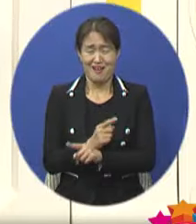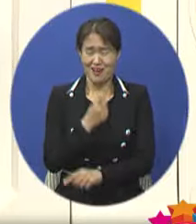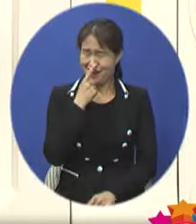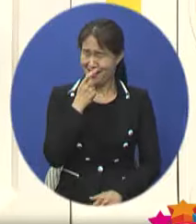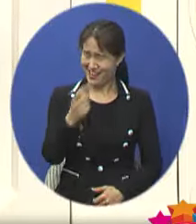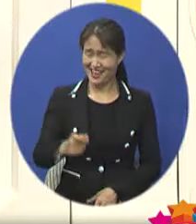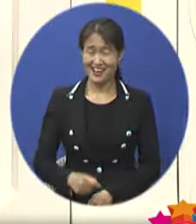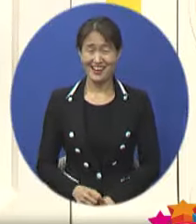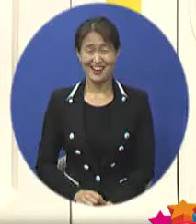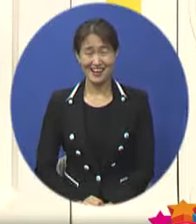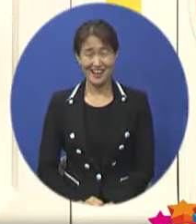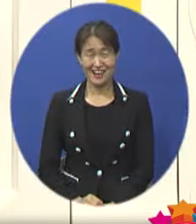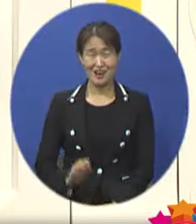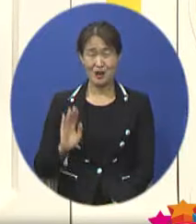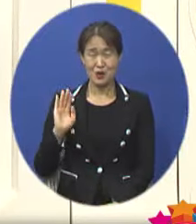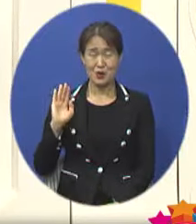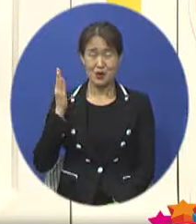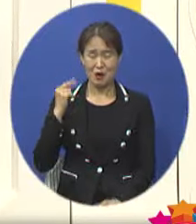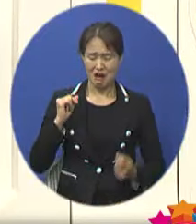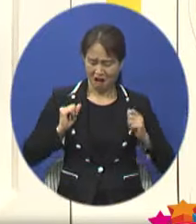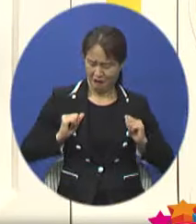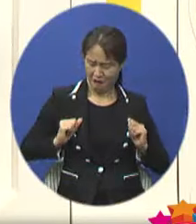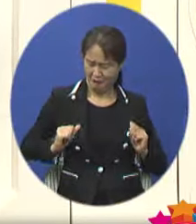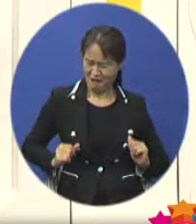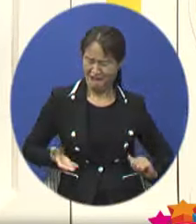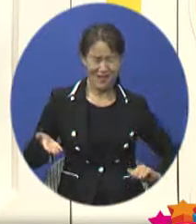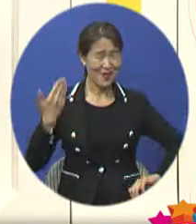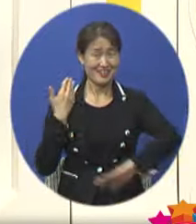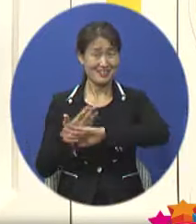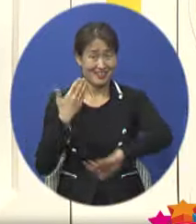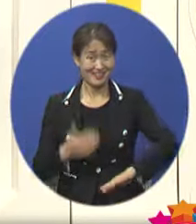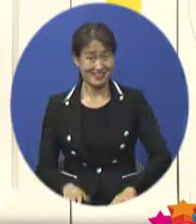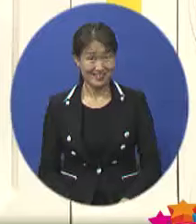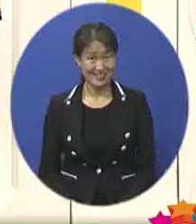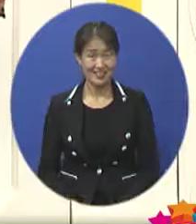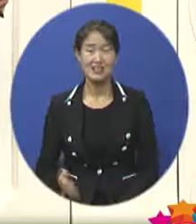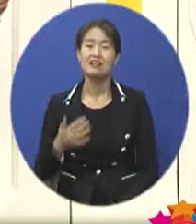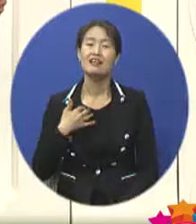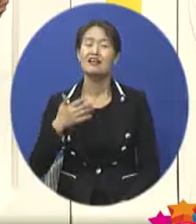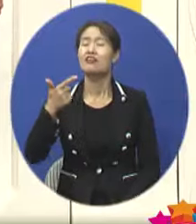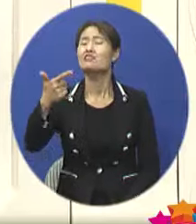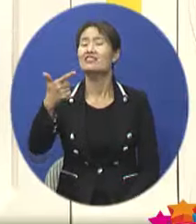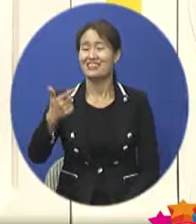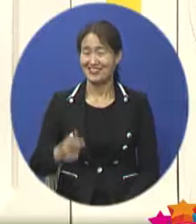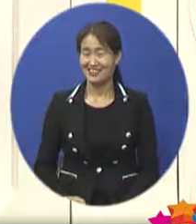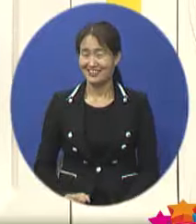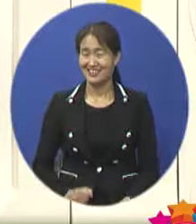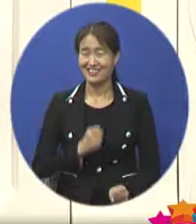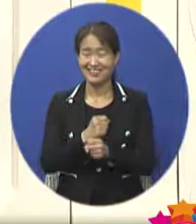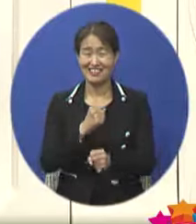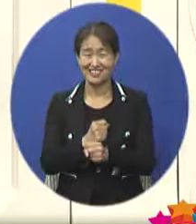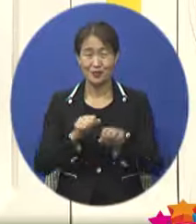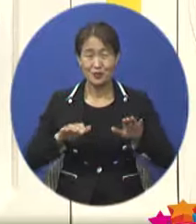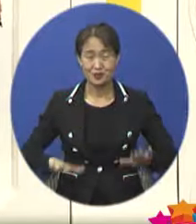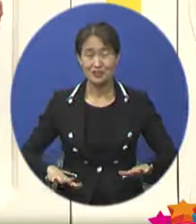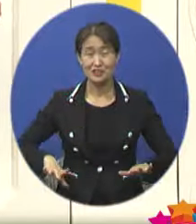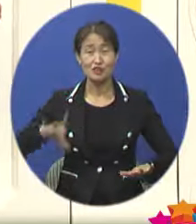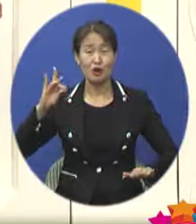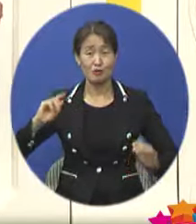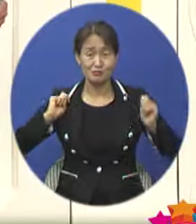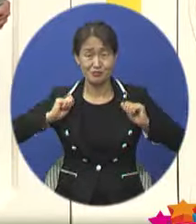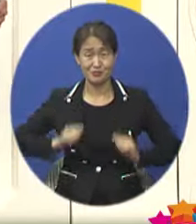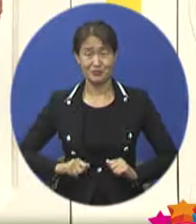바뀌어. 요즘에 패션이 완전히 달라졌어. 어허. 네, 옷을 내가 여섯 벌을 한꺼번에 맞췄다니까요. 오늘 처음 입고 오신 거예요? 오늘